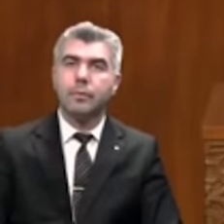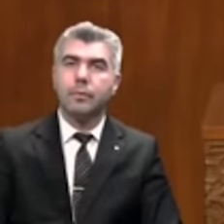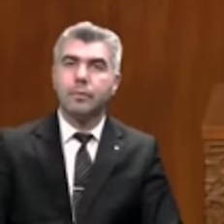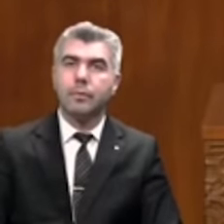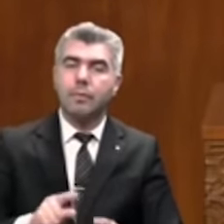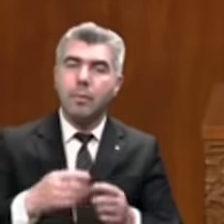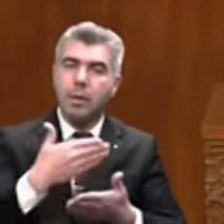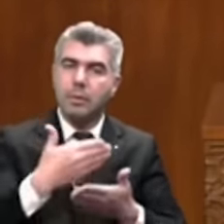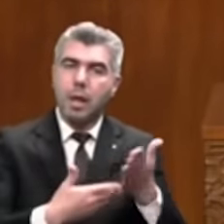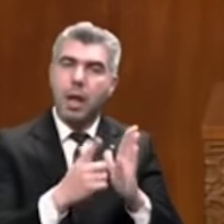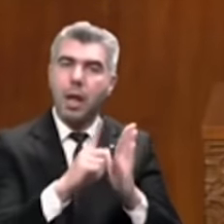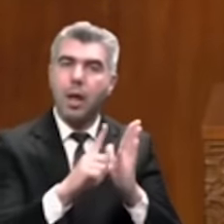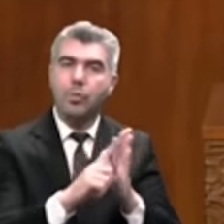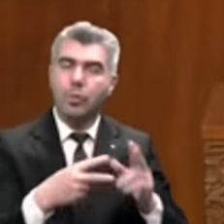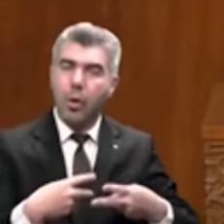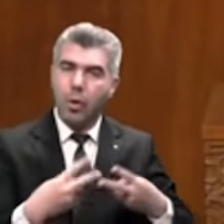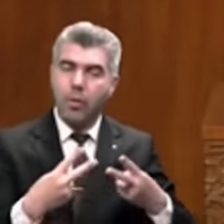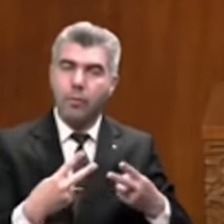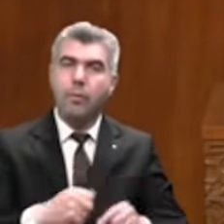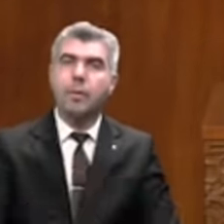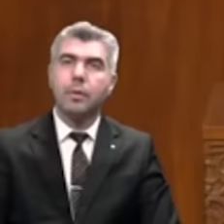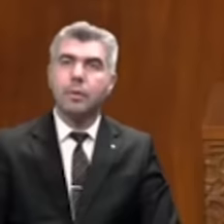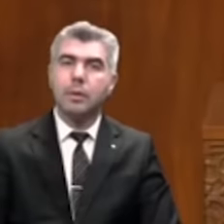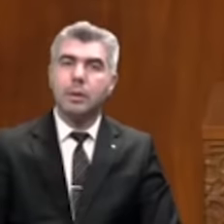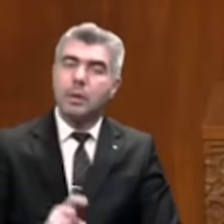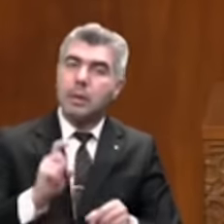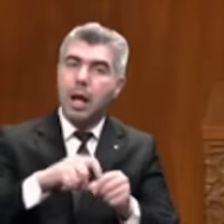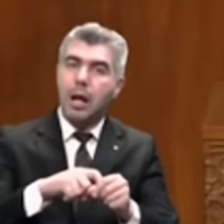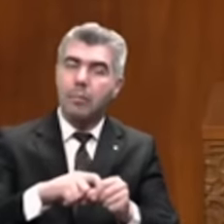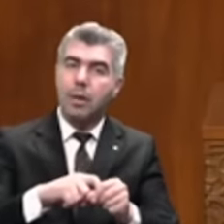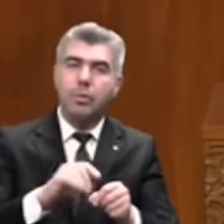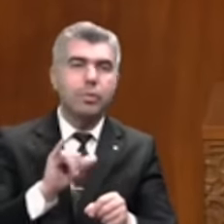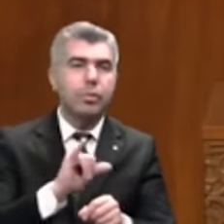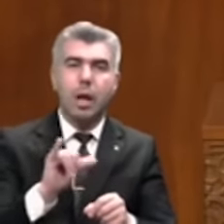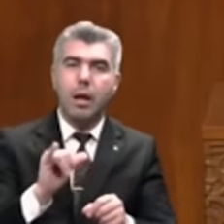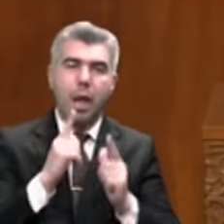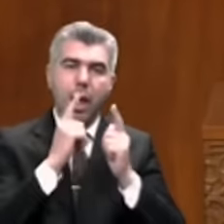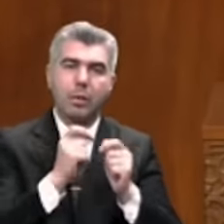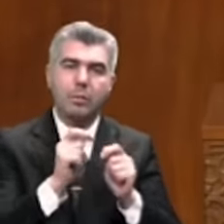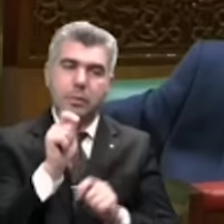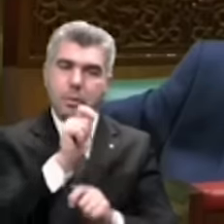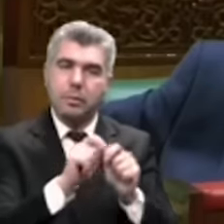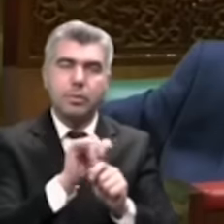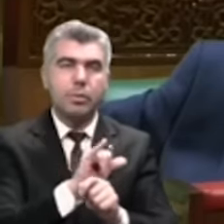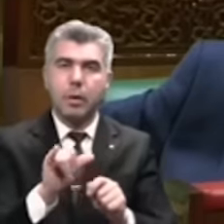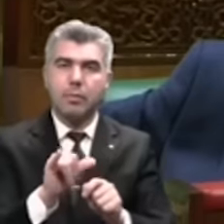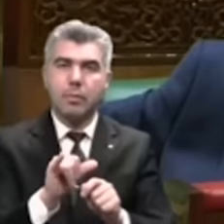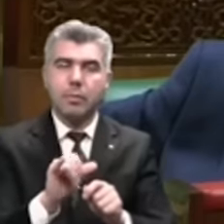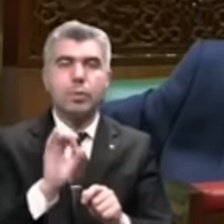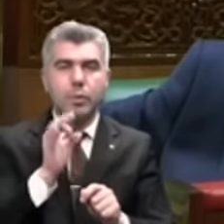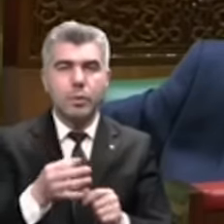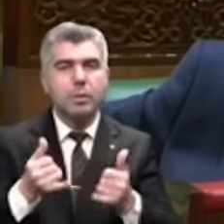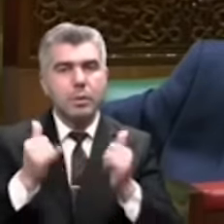للديكري اللي خرج. إخوان النقابات قال لك أودي ماشي هكا كنا كنشوفوه، قلنا ما كاين مشكلة، جي